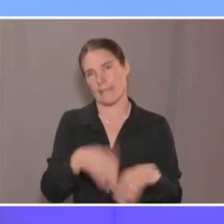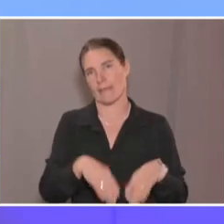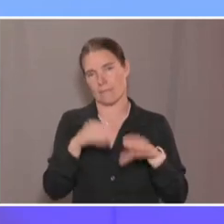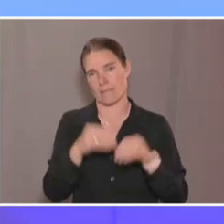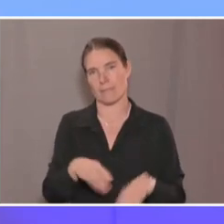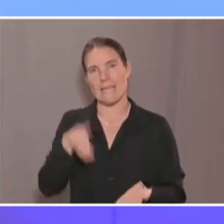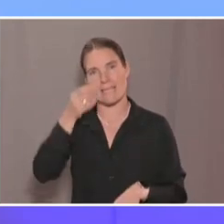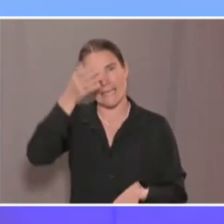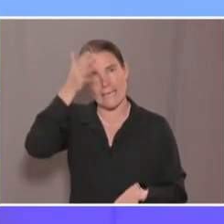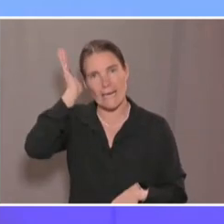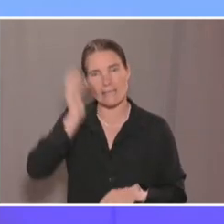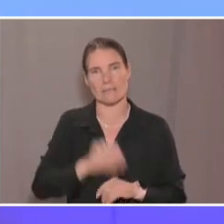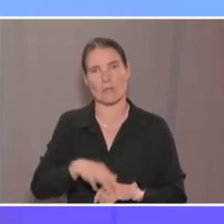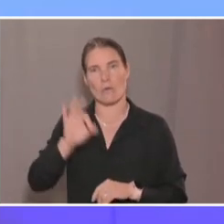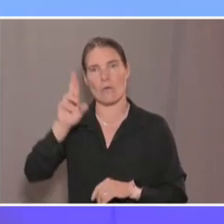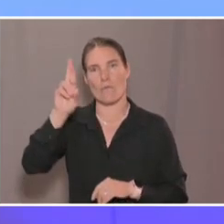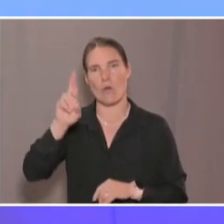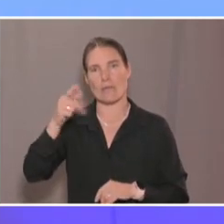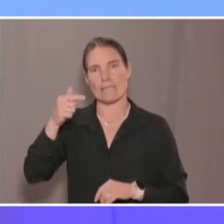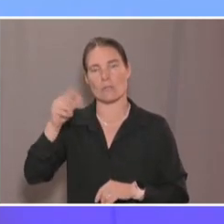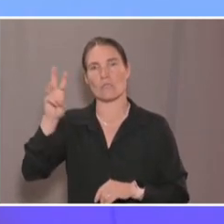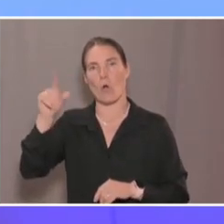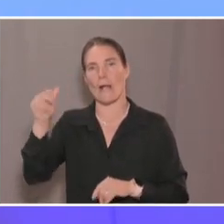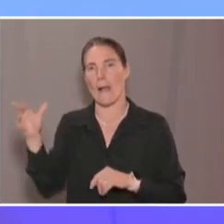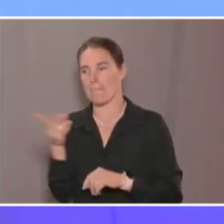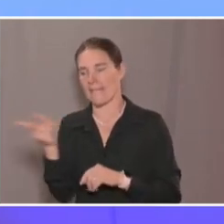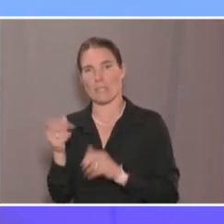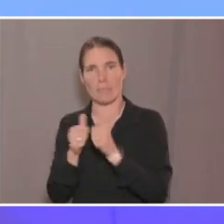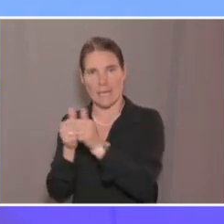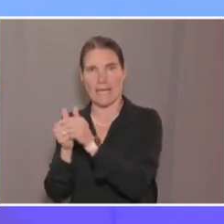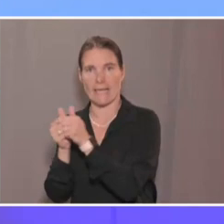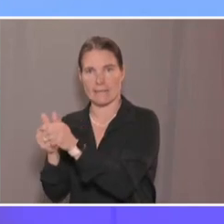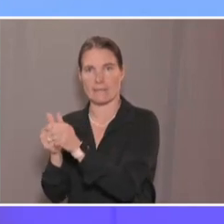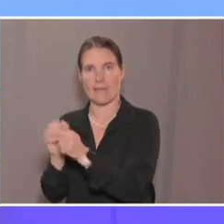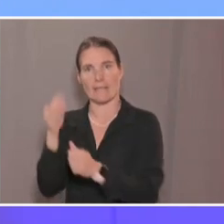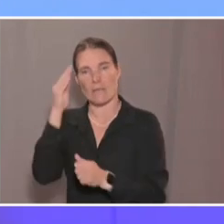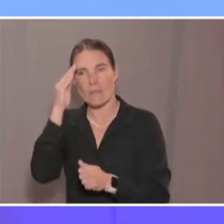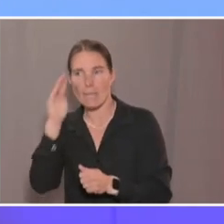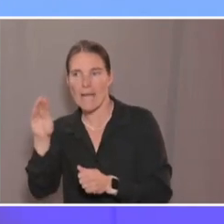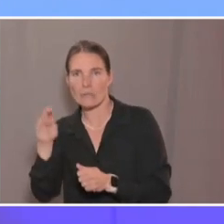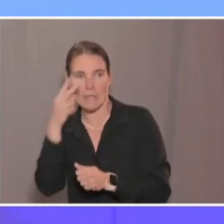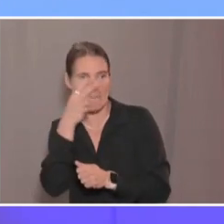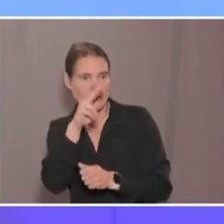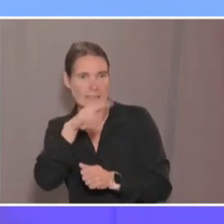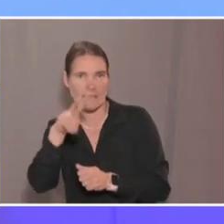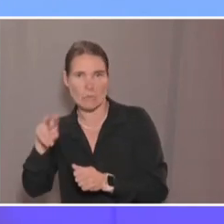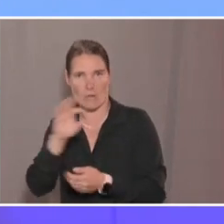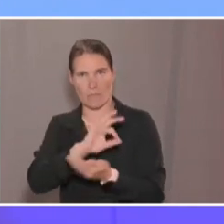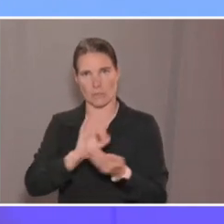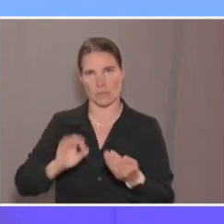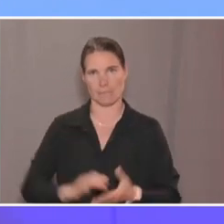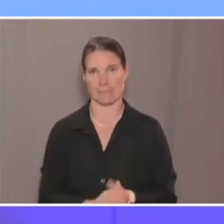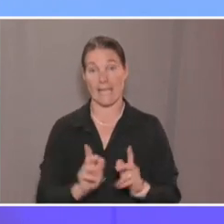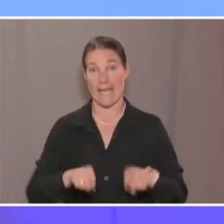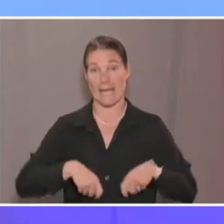Drenkhahn, der Ferguson und Walker begleitet hatte, verfasste ein Vermerk zu der Besichtigung.